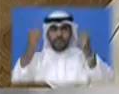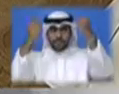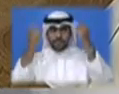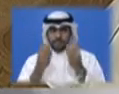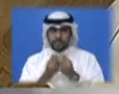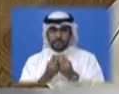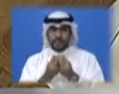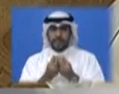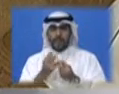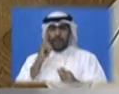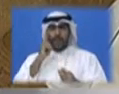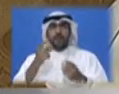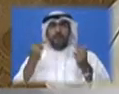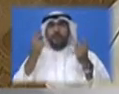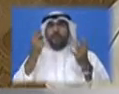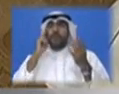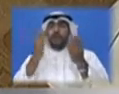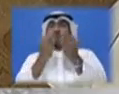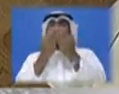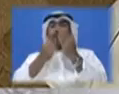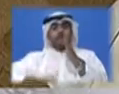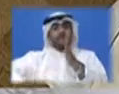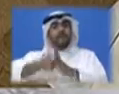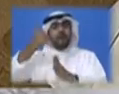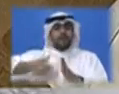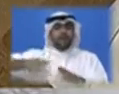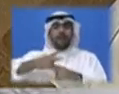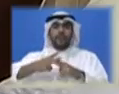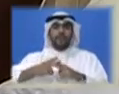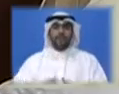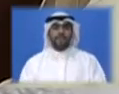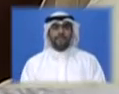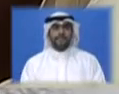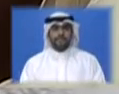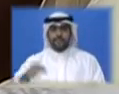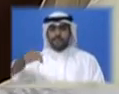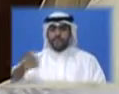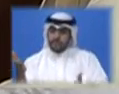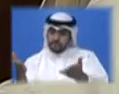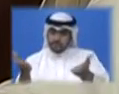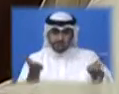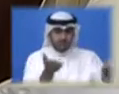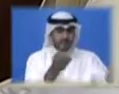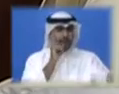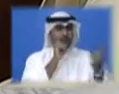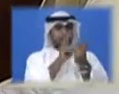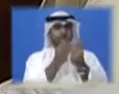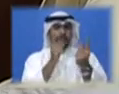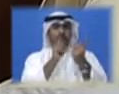ونتمنى المزيد من الميداليات الحقيقة لجميع اللاعبين، واتمنى التوفيق للجميع. اليوم احنا في استقبال اللاعب عبد الله المزين،